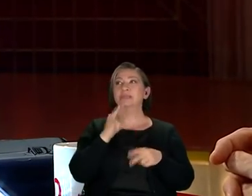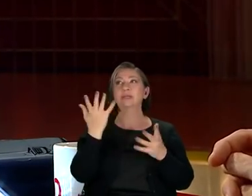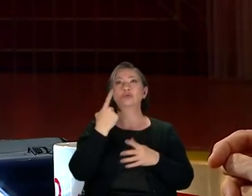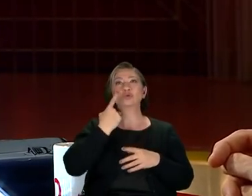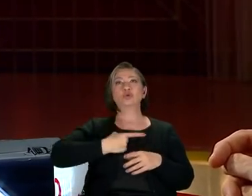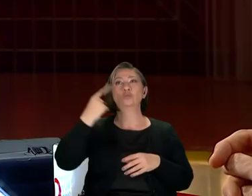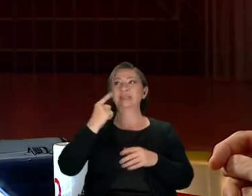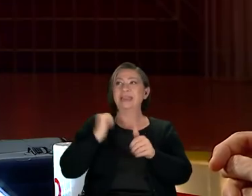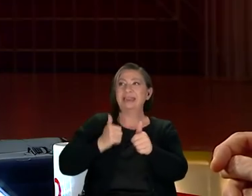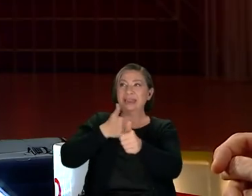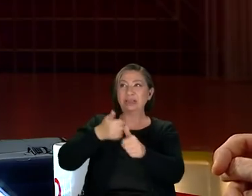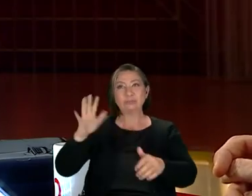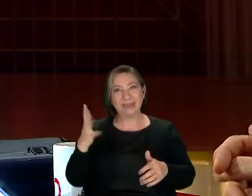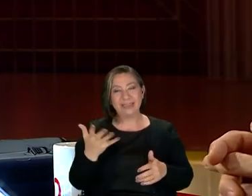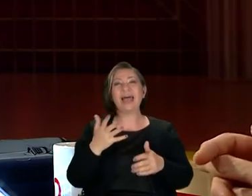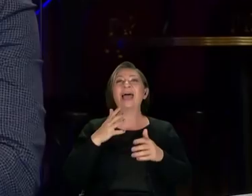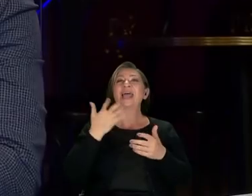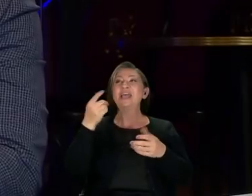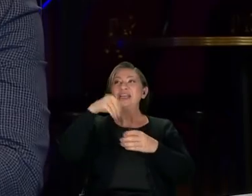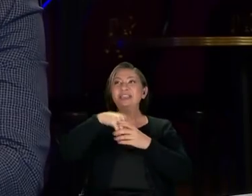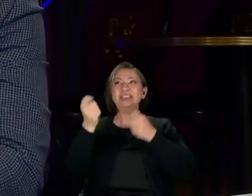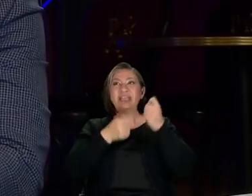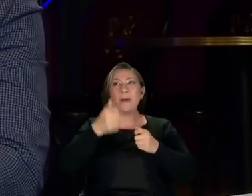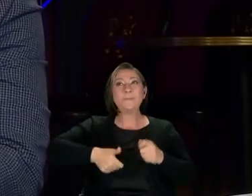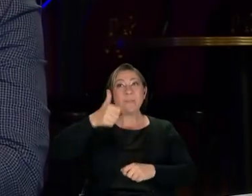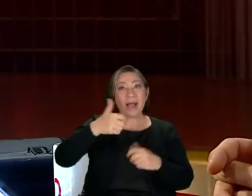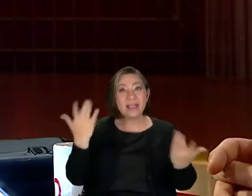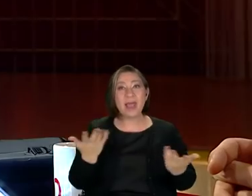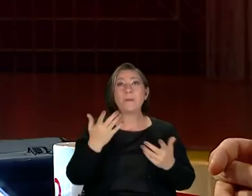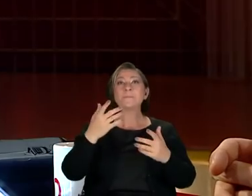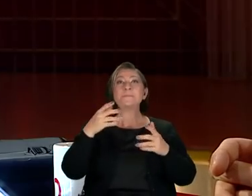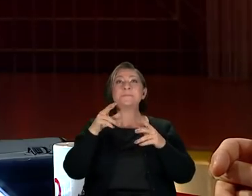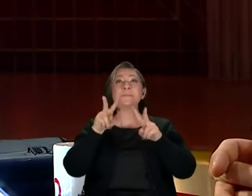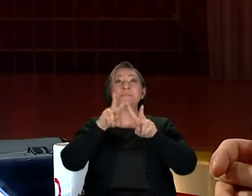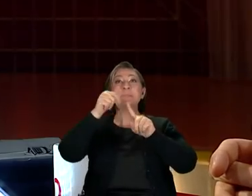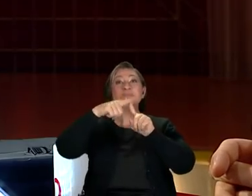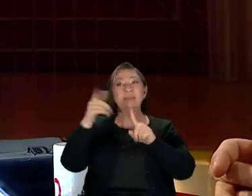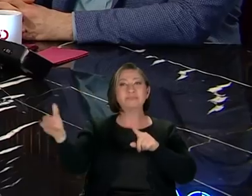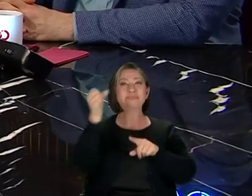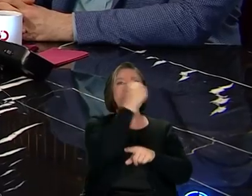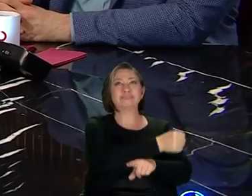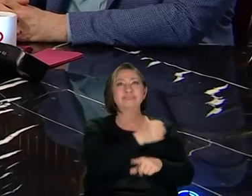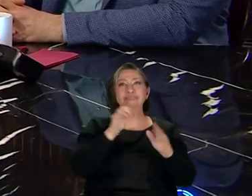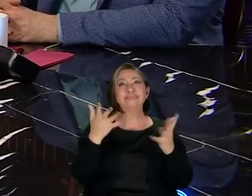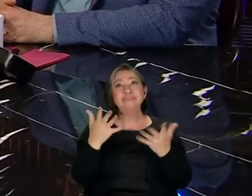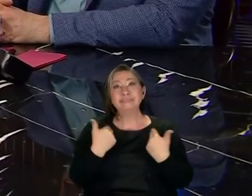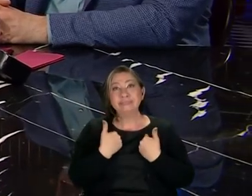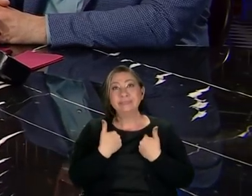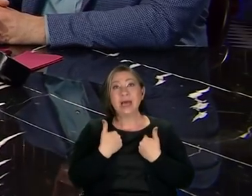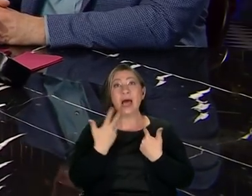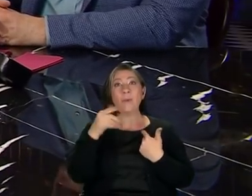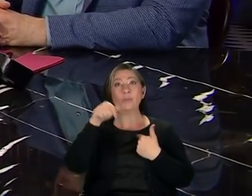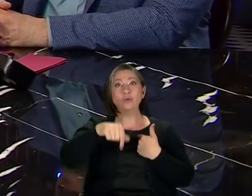ya Cumhurbaşkanlığı Danışmanlığı'na ya işte İçişleri Bakanlığı'nda bir göreve ya da Milli İstihbarat Teşkilatı'na falan alırdım ben size. Ama